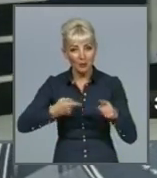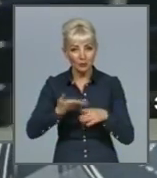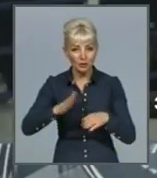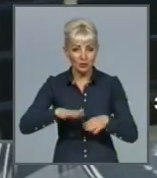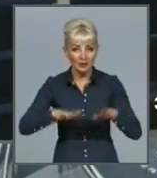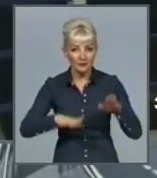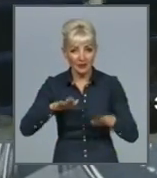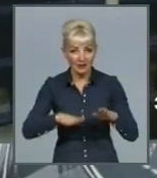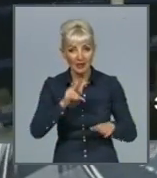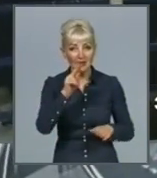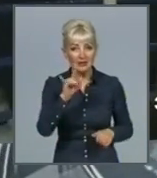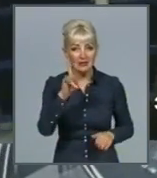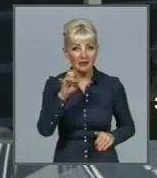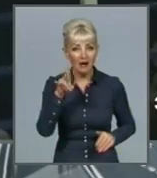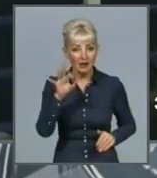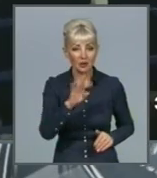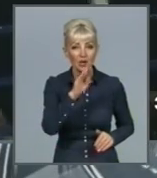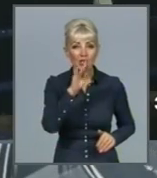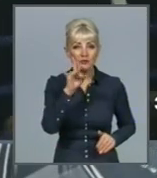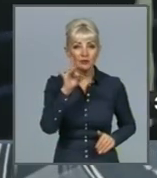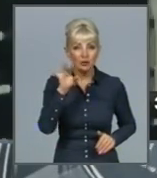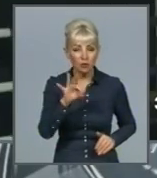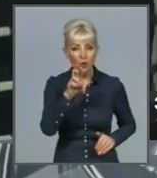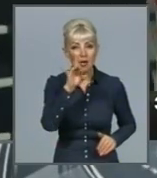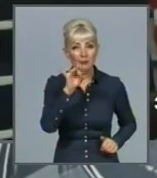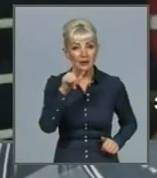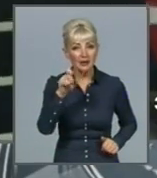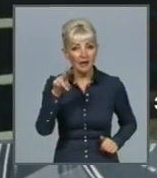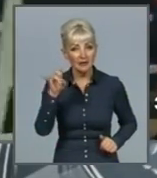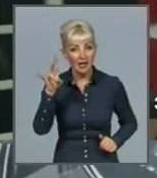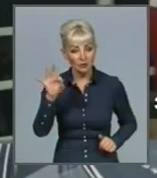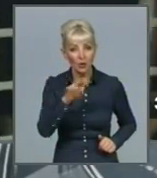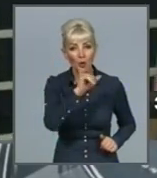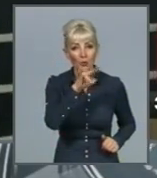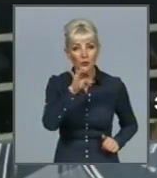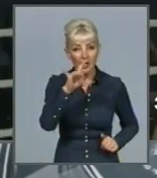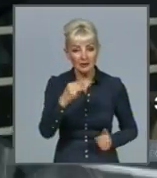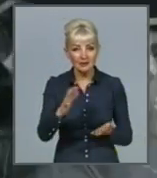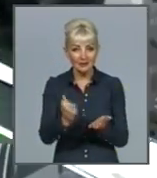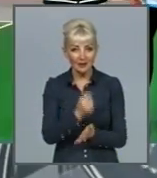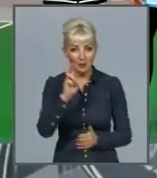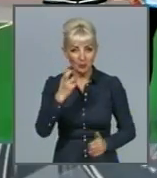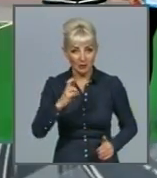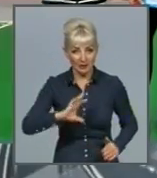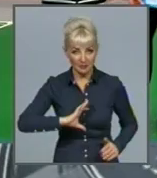Цикало, Владимир Швырло, Вячеслав Бригаденко и Михаил Уланский завоевали бронзовые медали.